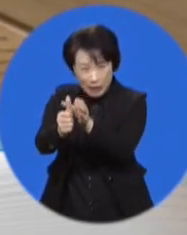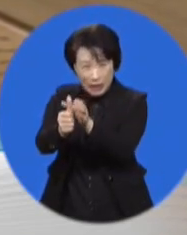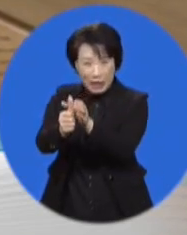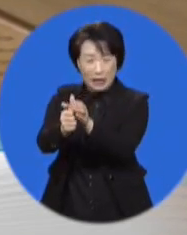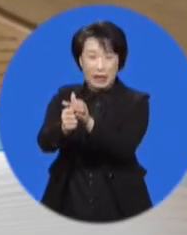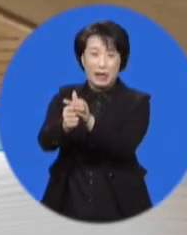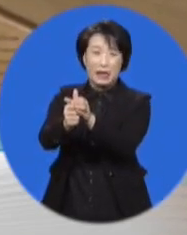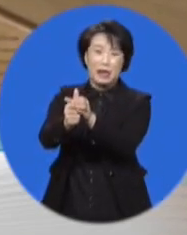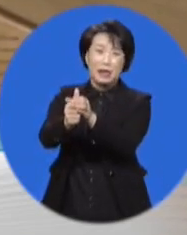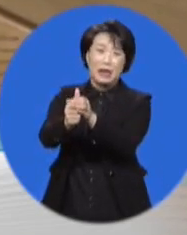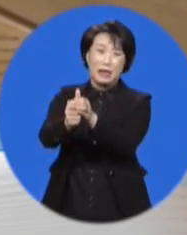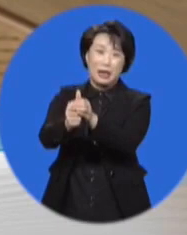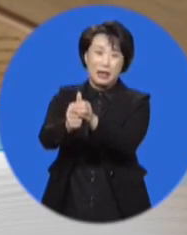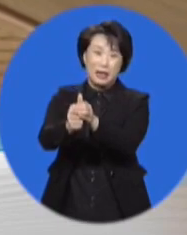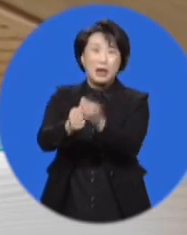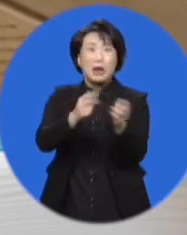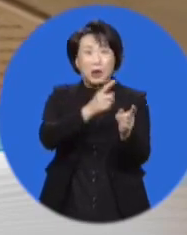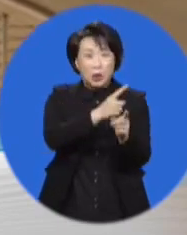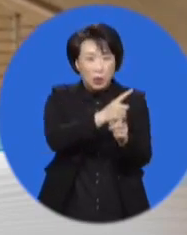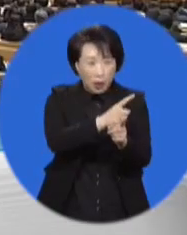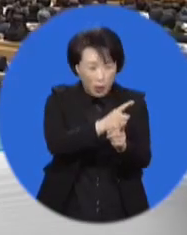담당하사